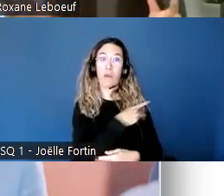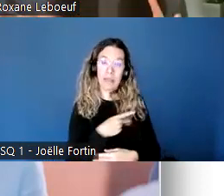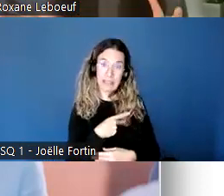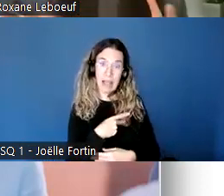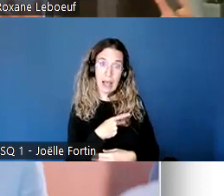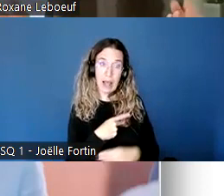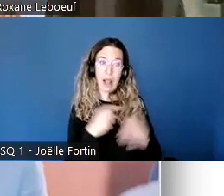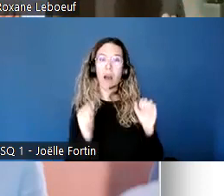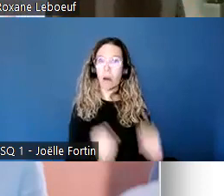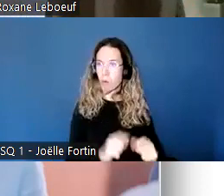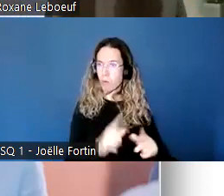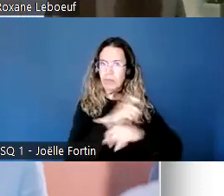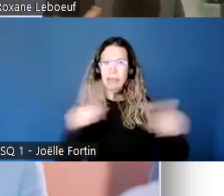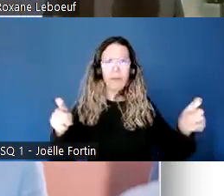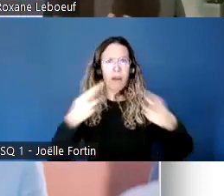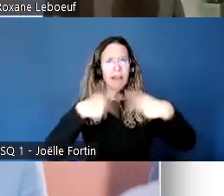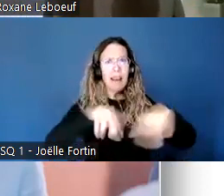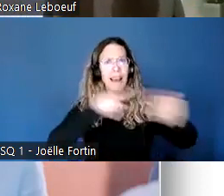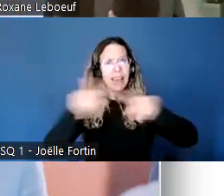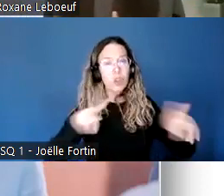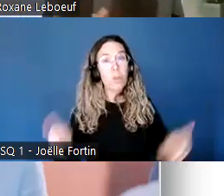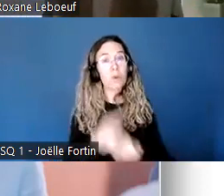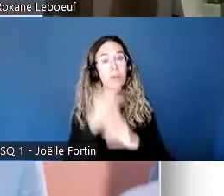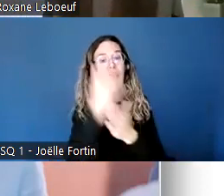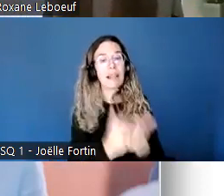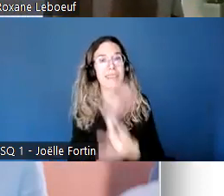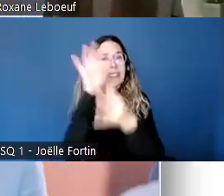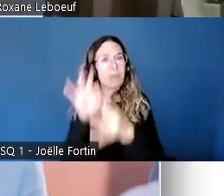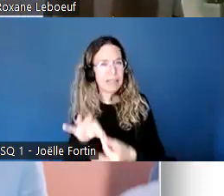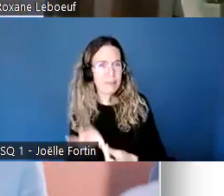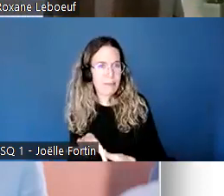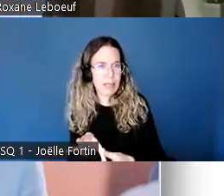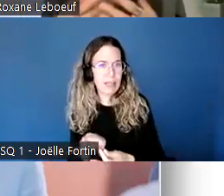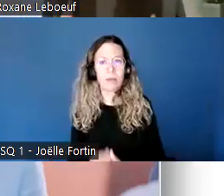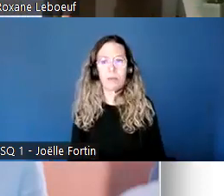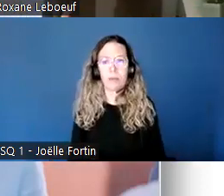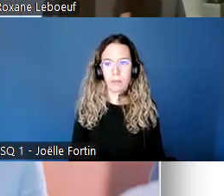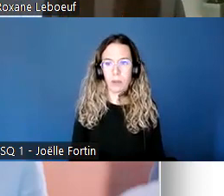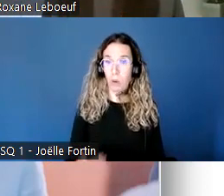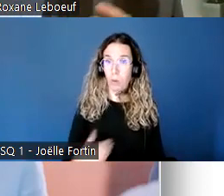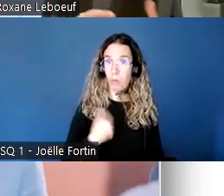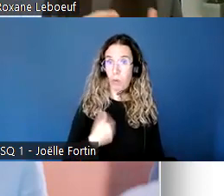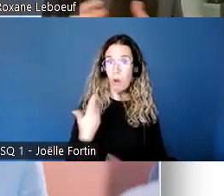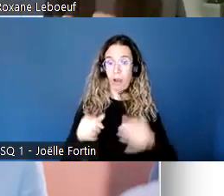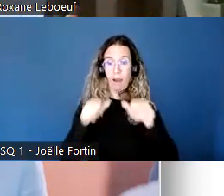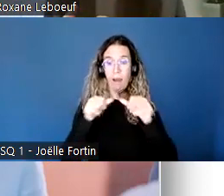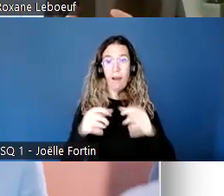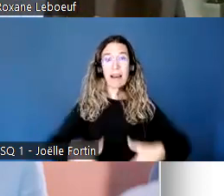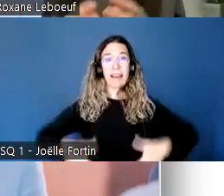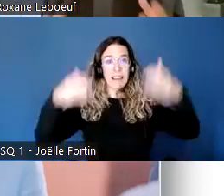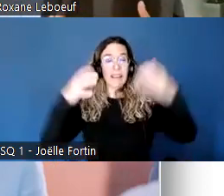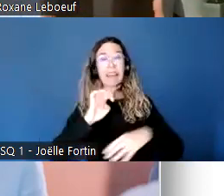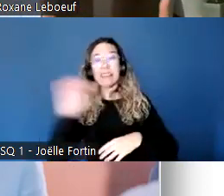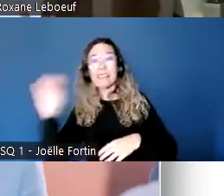peuvent être utilisées dans différentes régions, mais on a aussi des listes plus spécifiques à certaines régions parce que, comme on travaillait avec des résidences de l'Estrie de